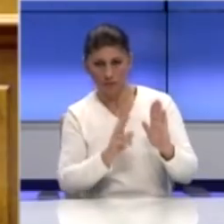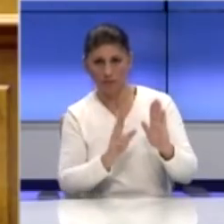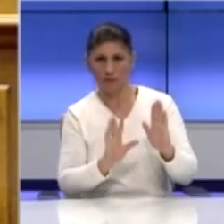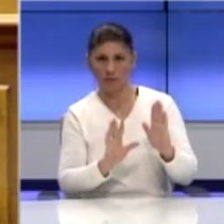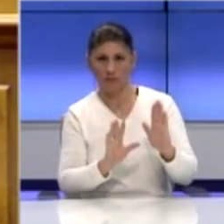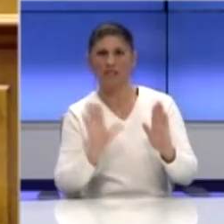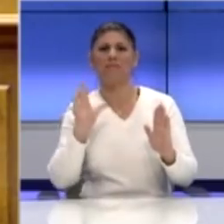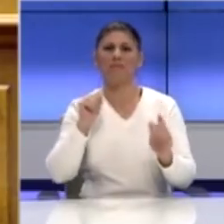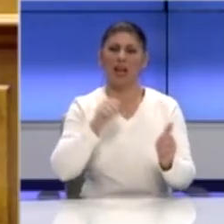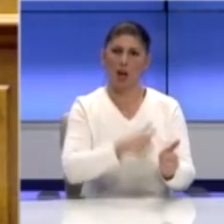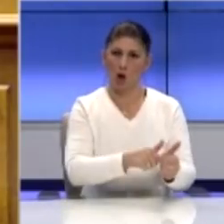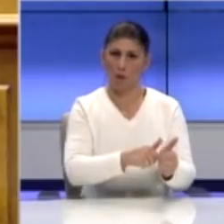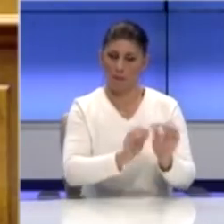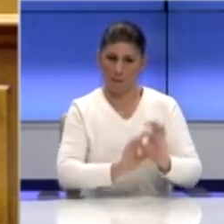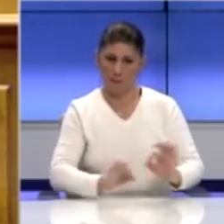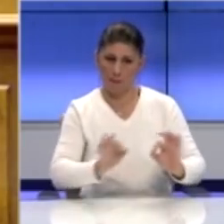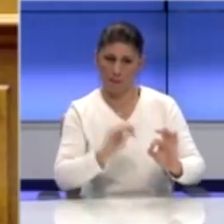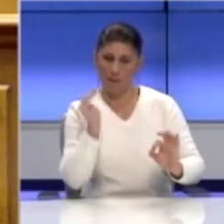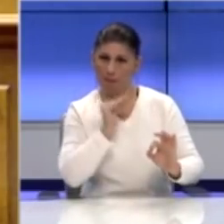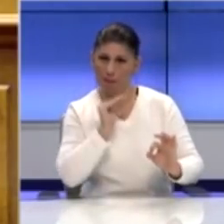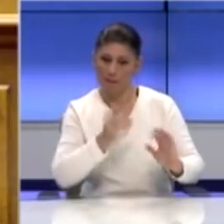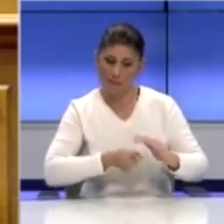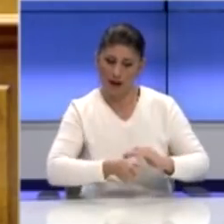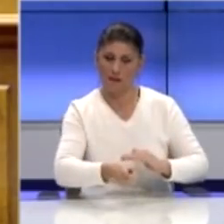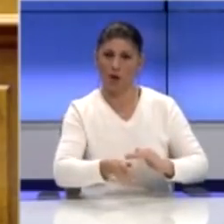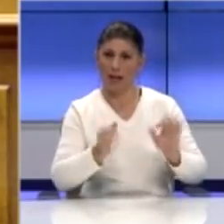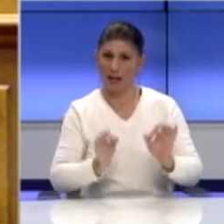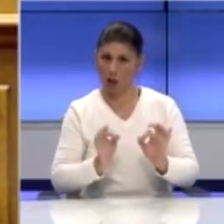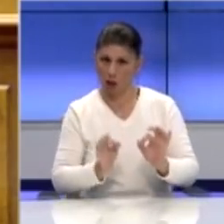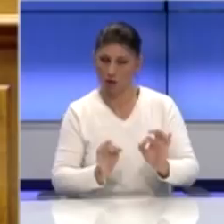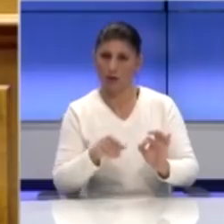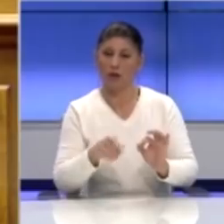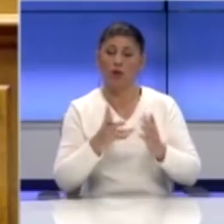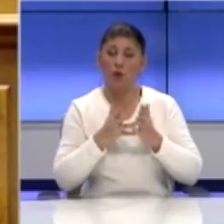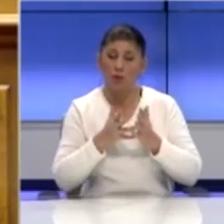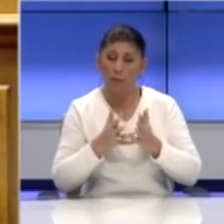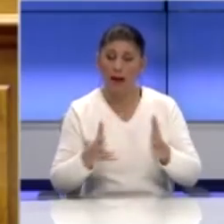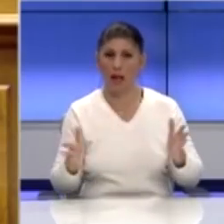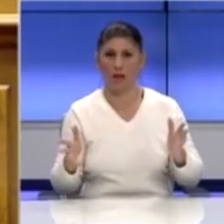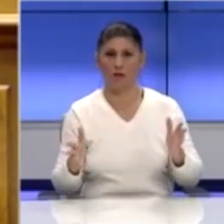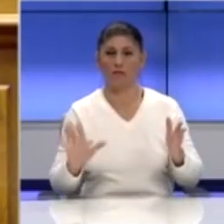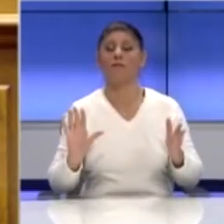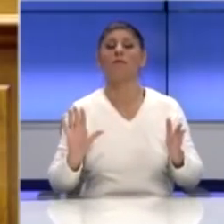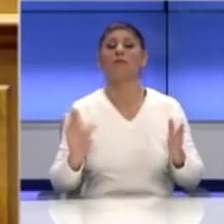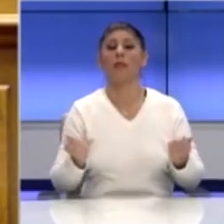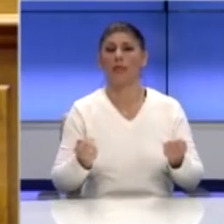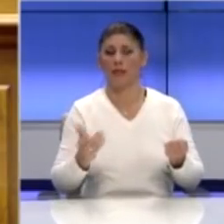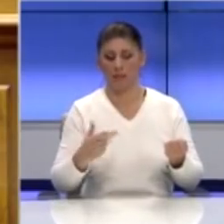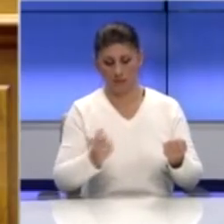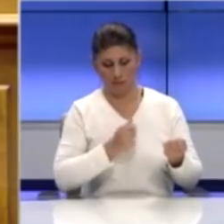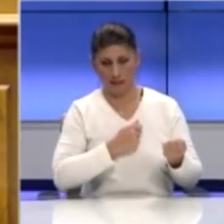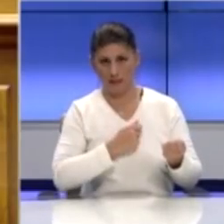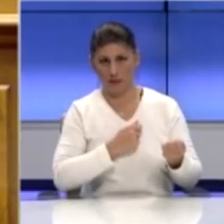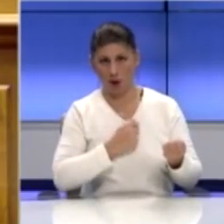είναι ανακόλουθες με την πρόβλεψή σας για ταχεία επαναφορά στην κανονικότητα είναι τόσο μεγάλος που δεν γίνεστε